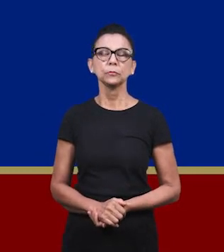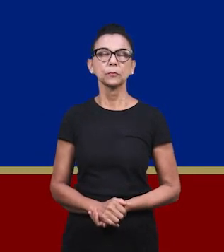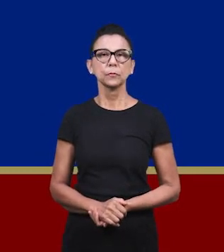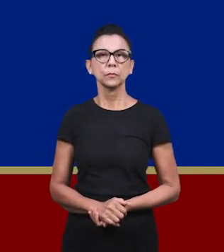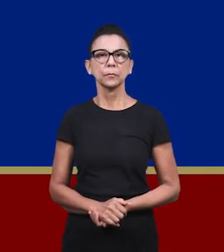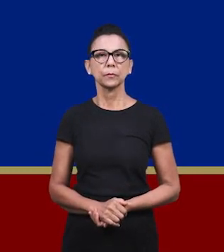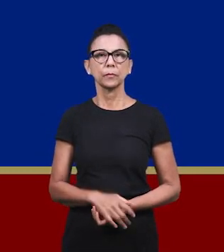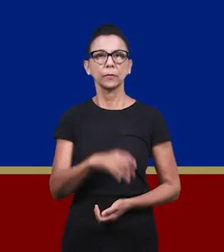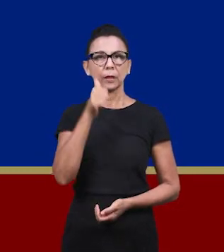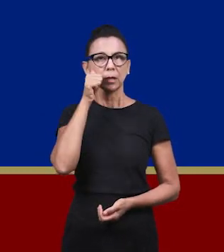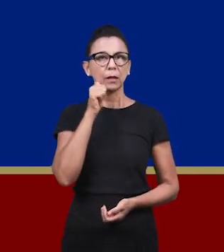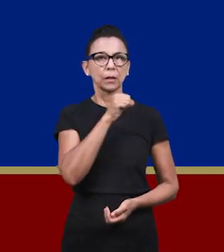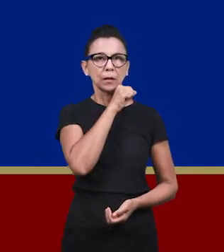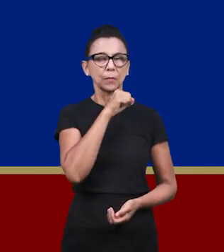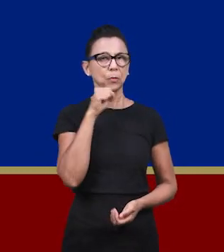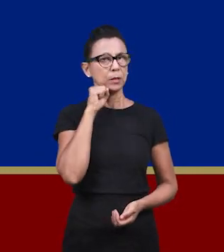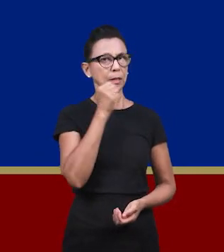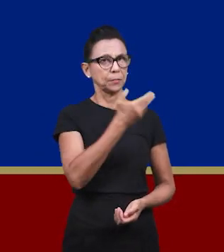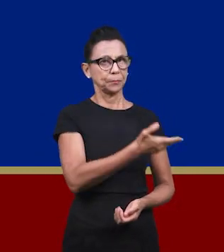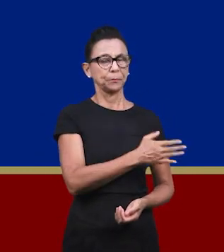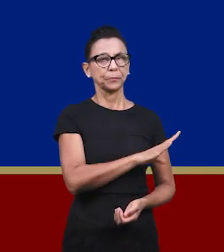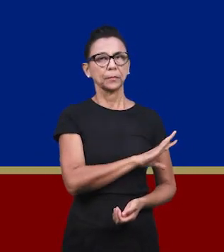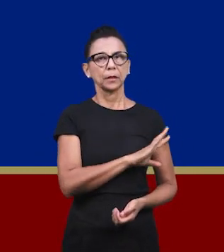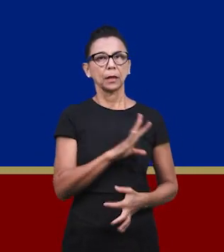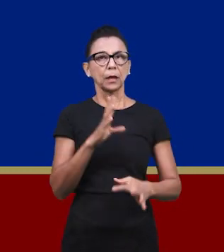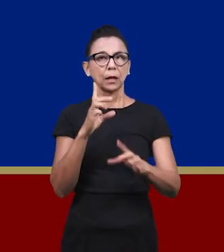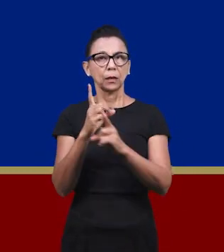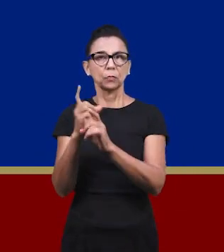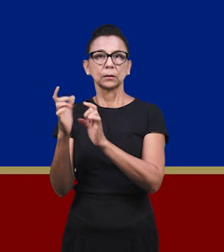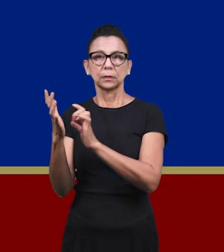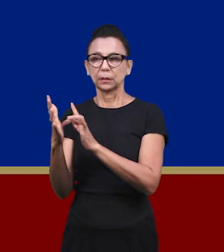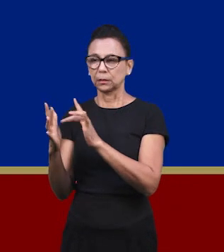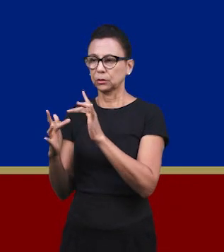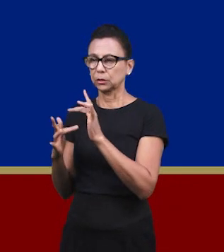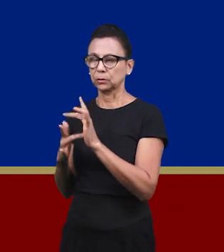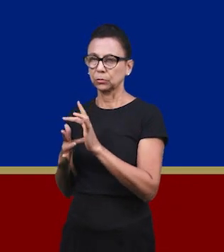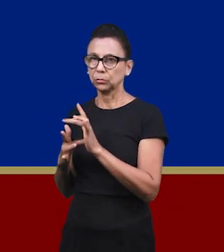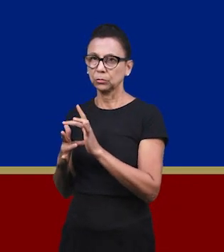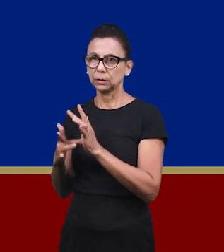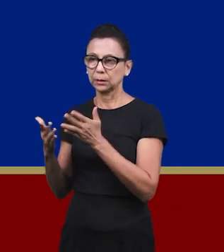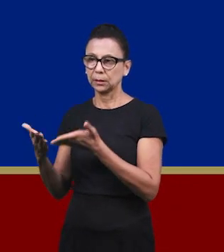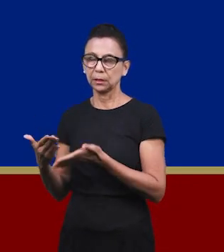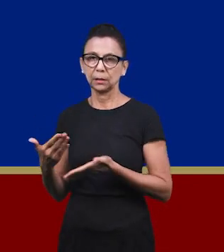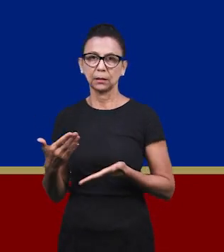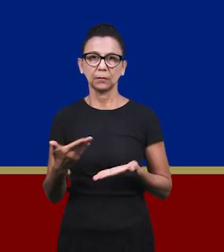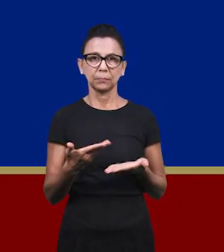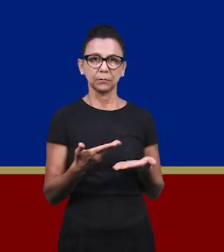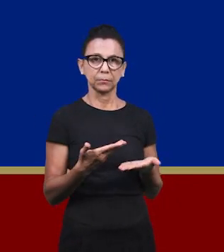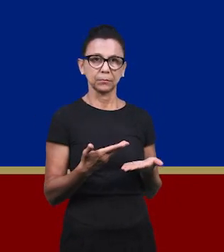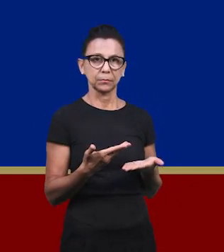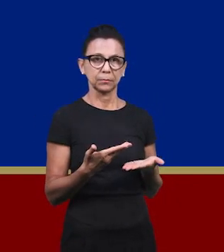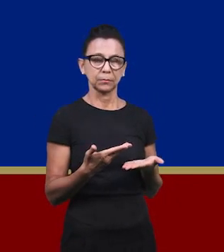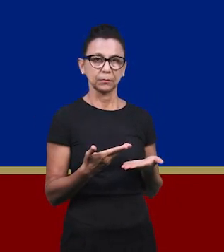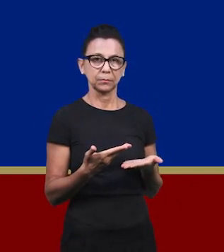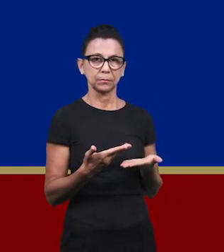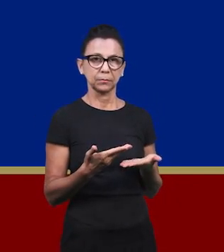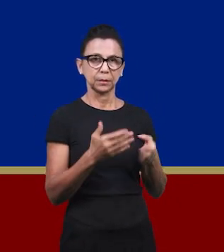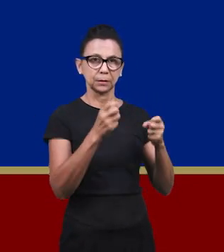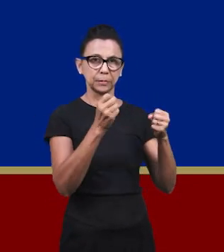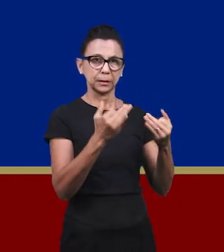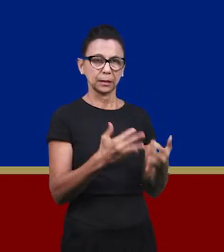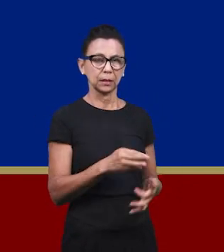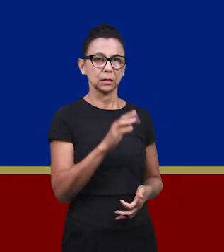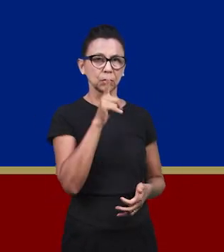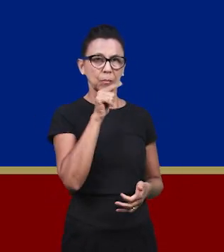la femme ait retrouvé Jésus et il lui présentait l'eau de la vie, elle a laissé